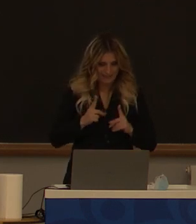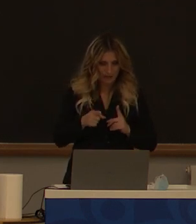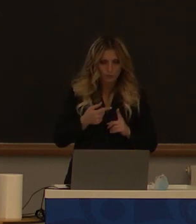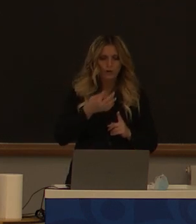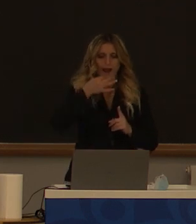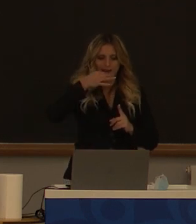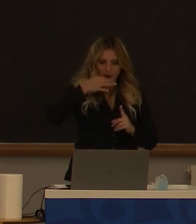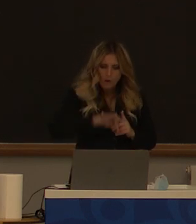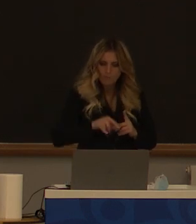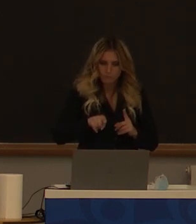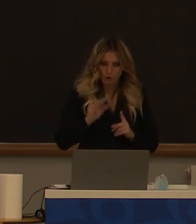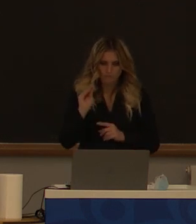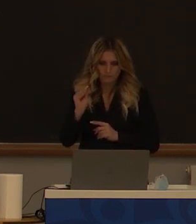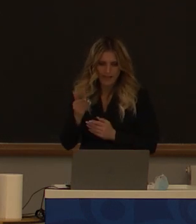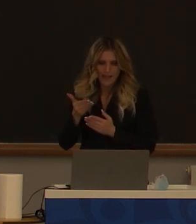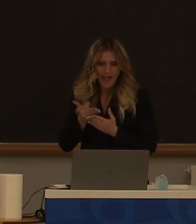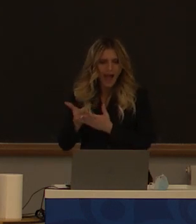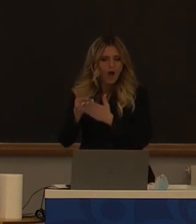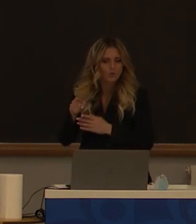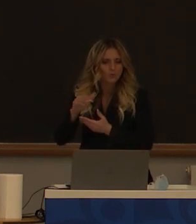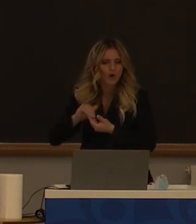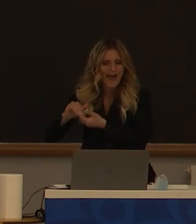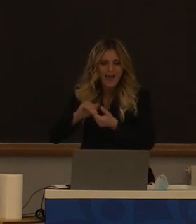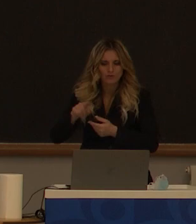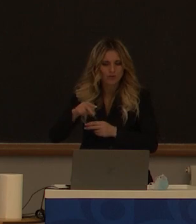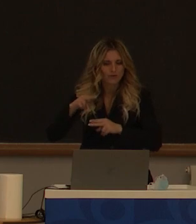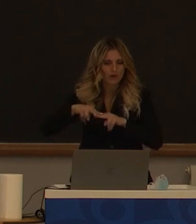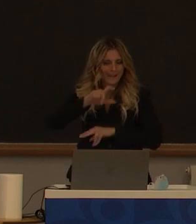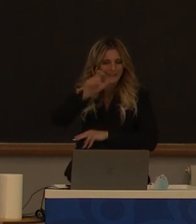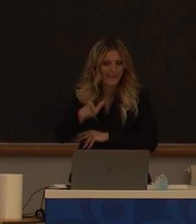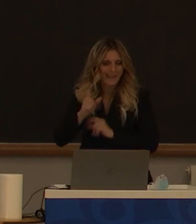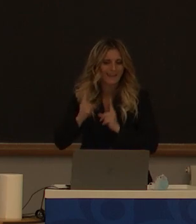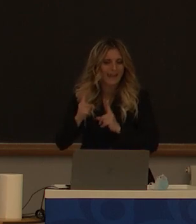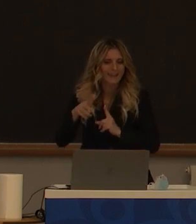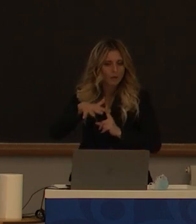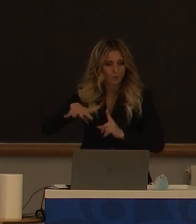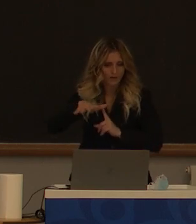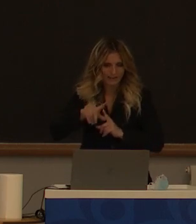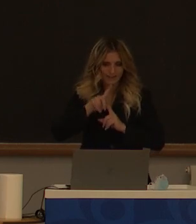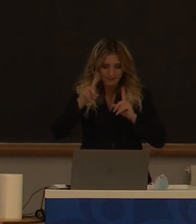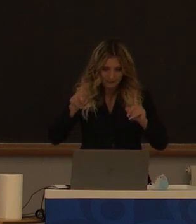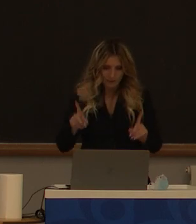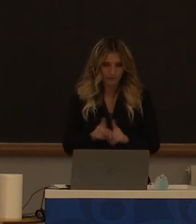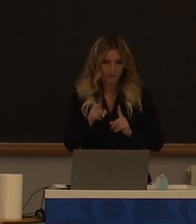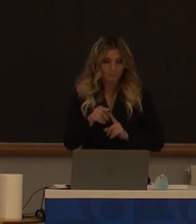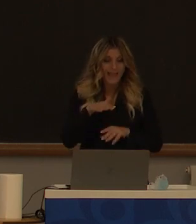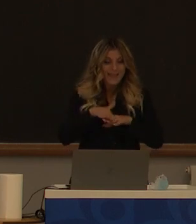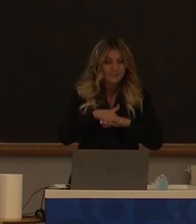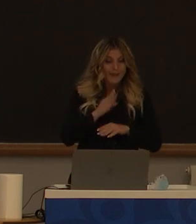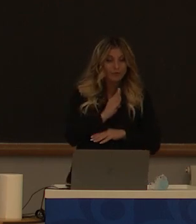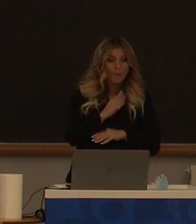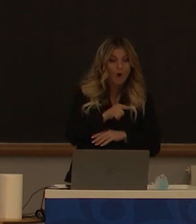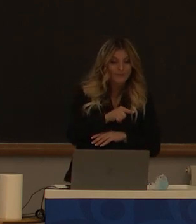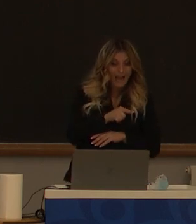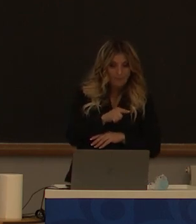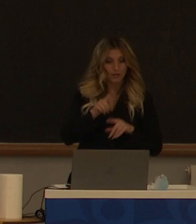fare riferimento alla succitata Associazione Italiana dei Naturalisti. Come per l'esperto botanico, anche